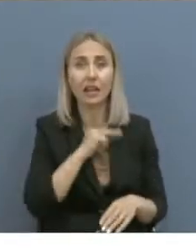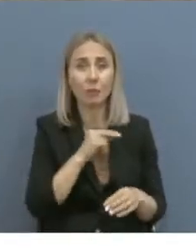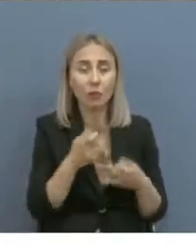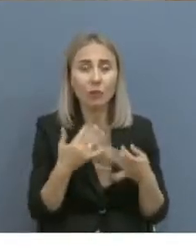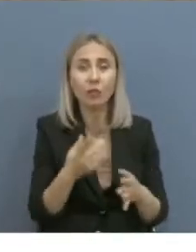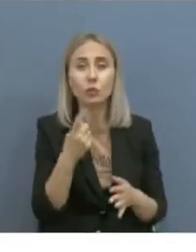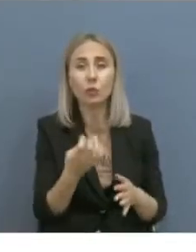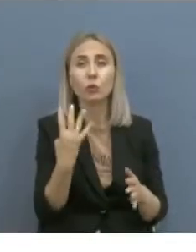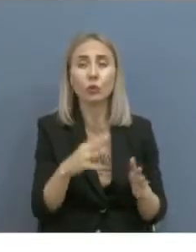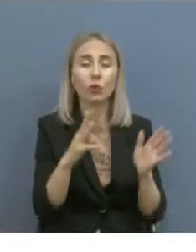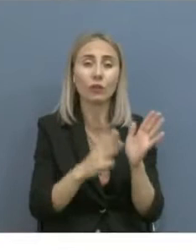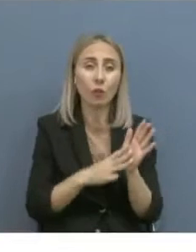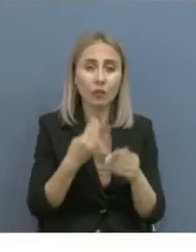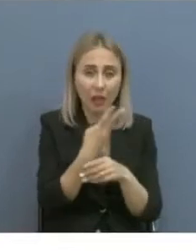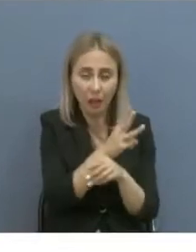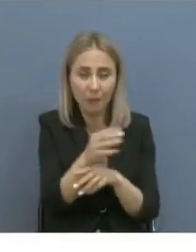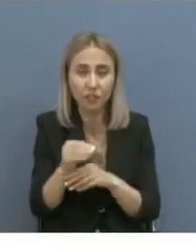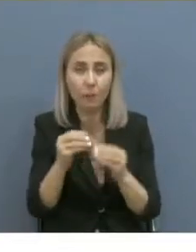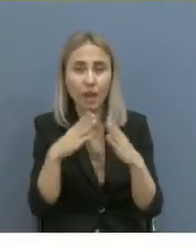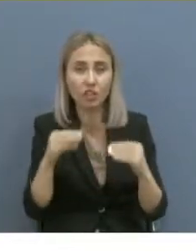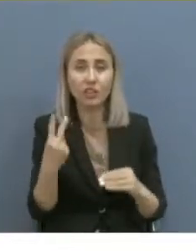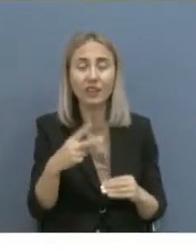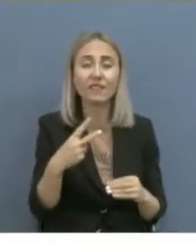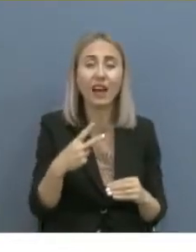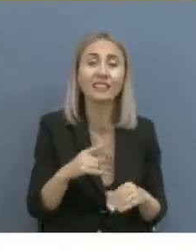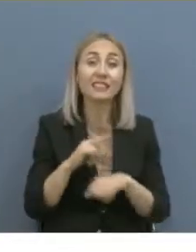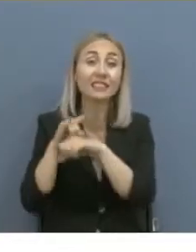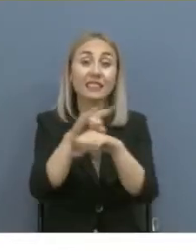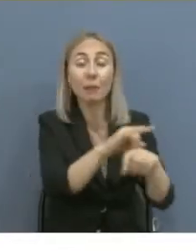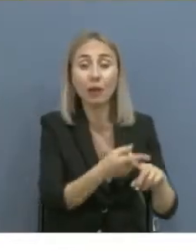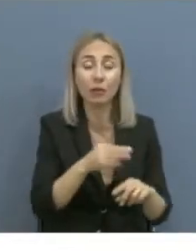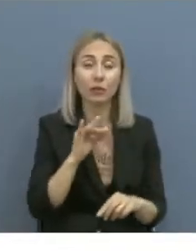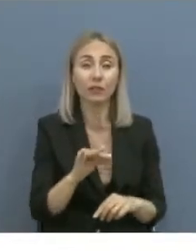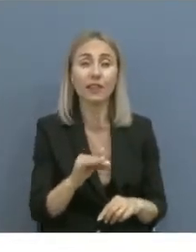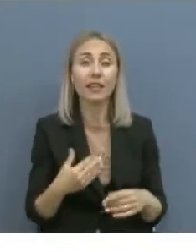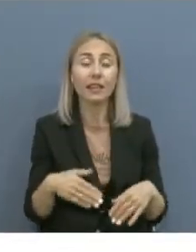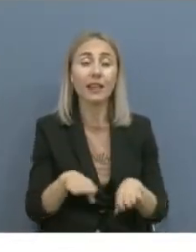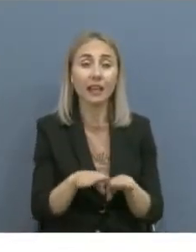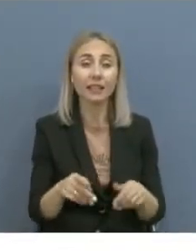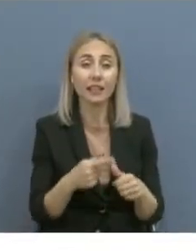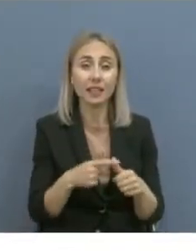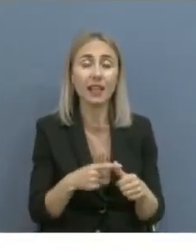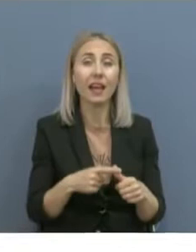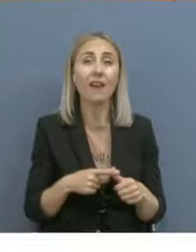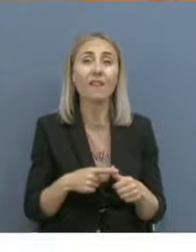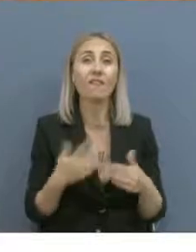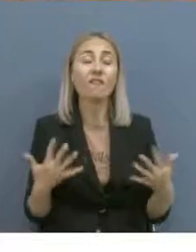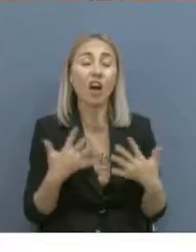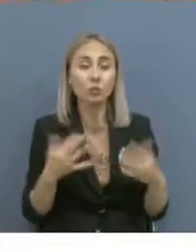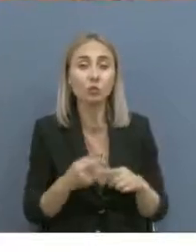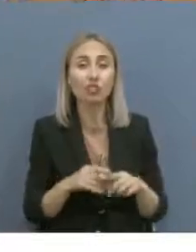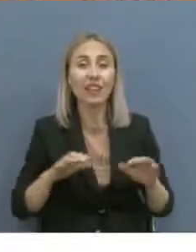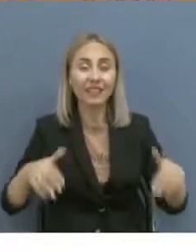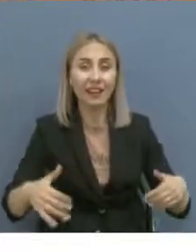148 дәрі-дәрмекті бүркі көліктері, 20 ұшақ пен СП-30 әуе көліктері тартылған. Еліміздегі жағдай қазірде бақылауда,